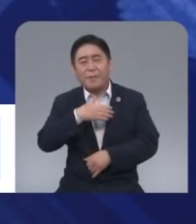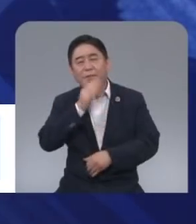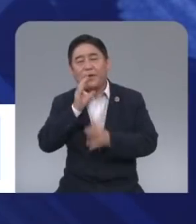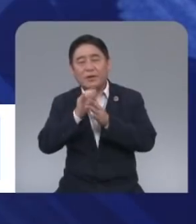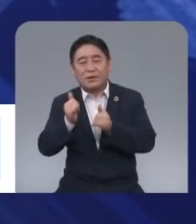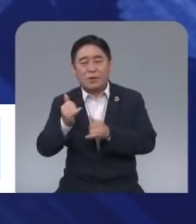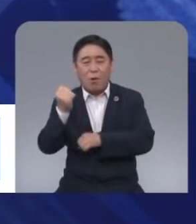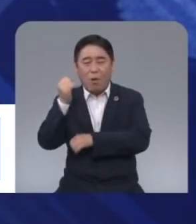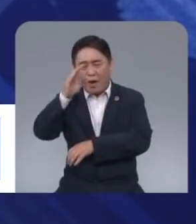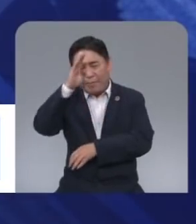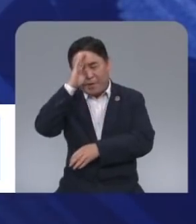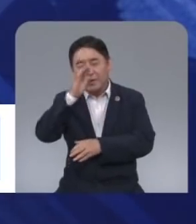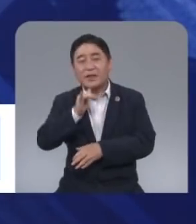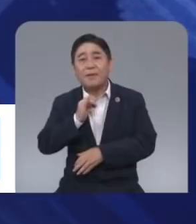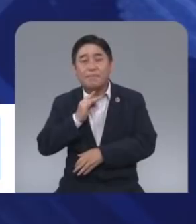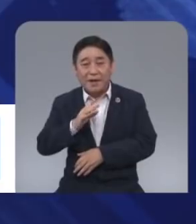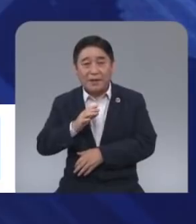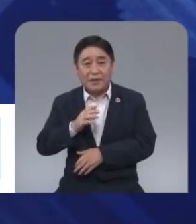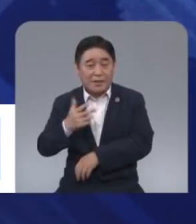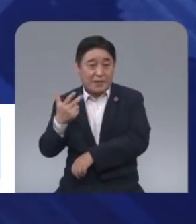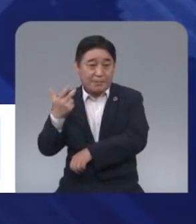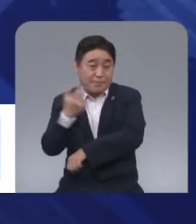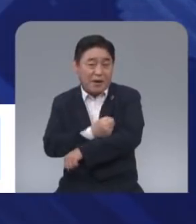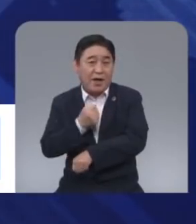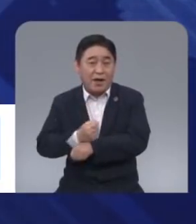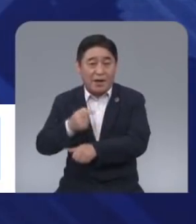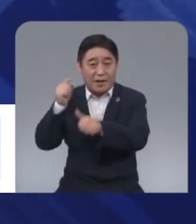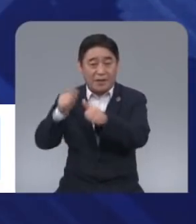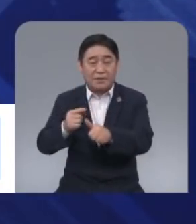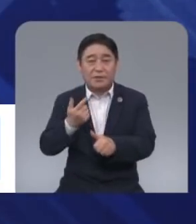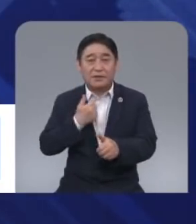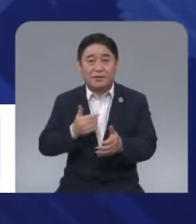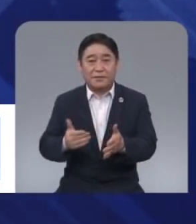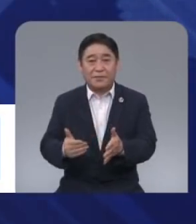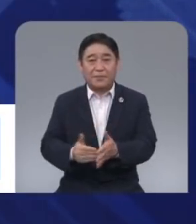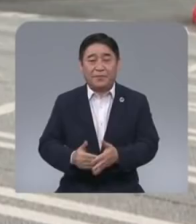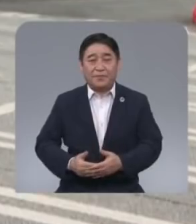제한한 바가 있습니다. 뉴욕 한보경 특파원이 보도합니다.